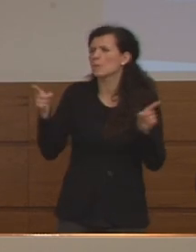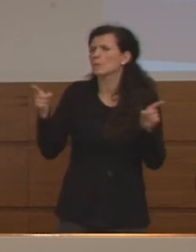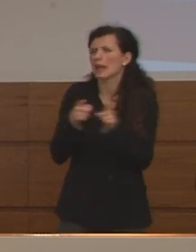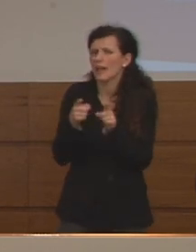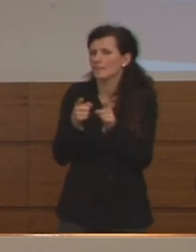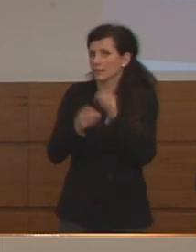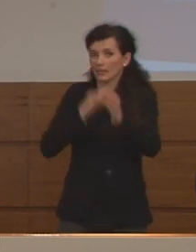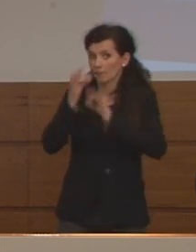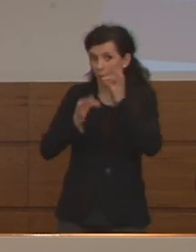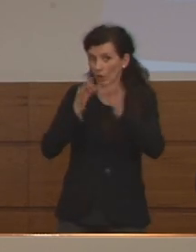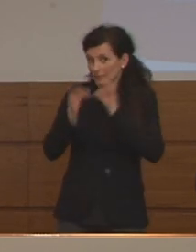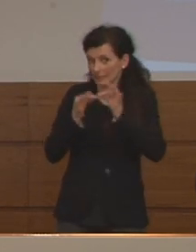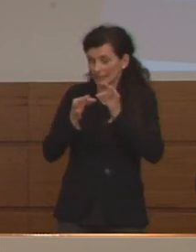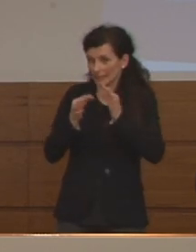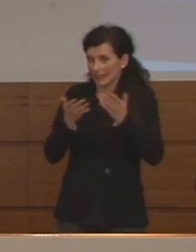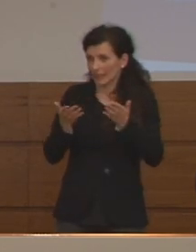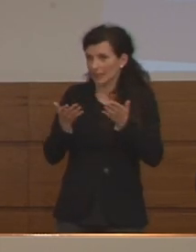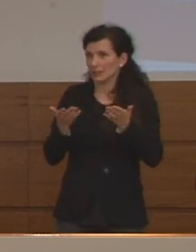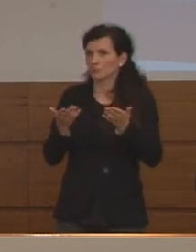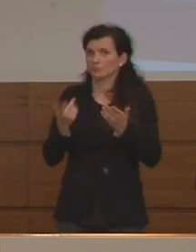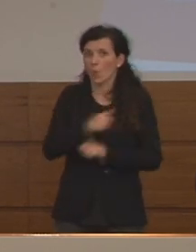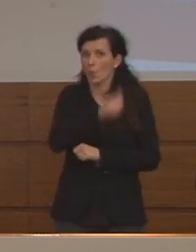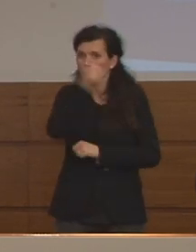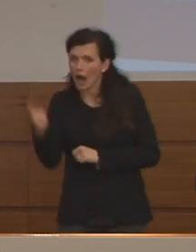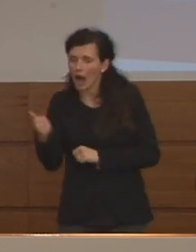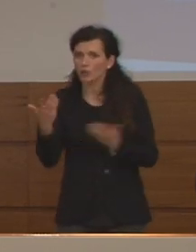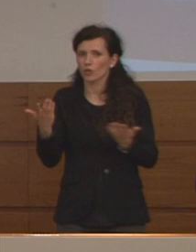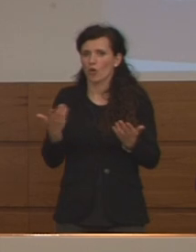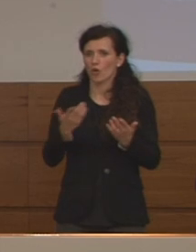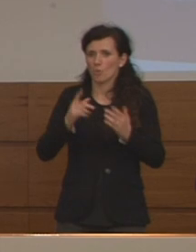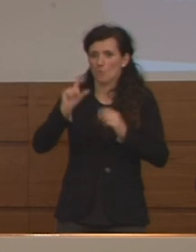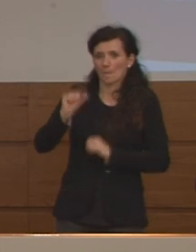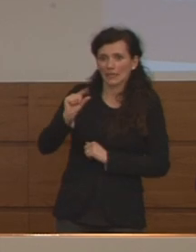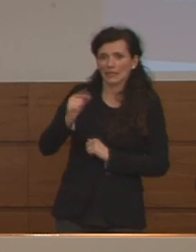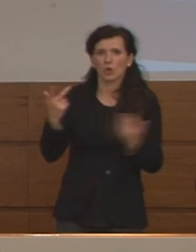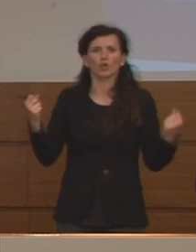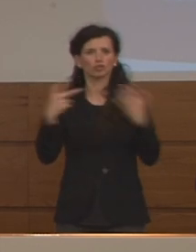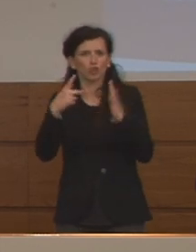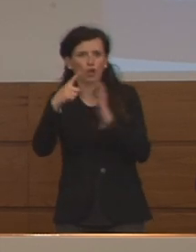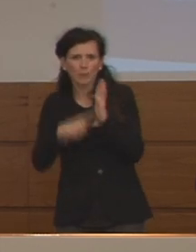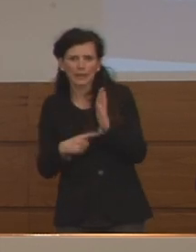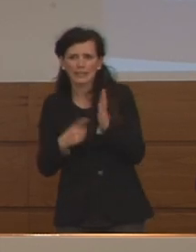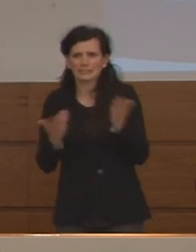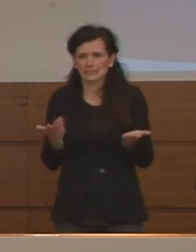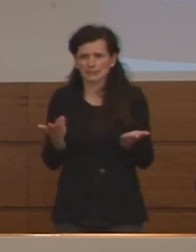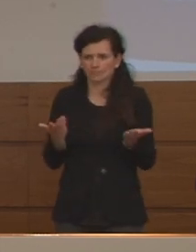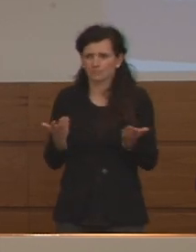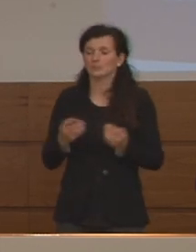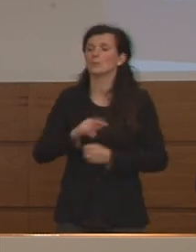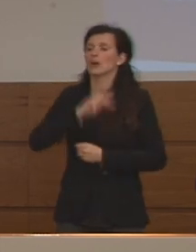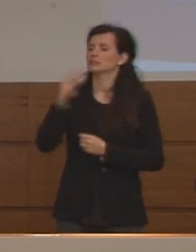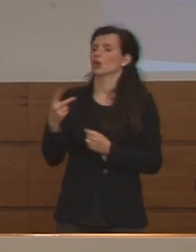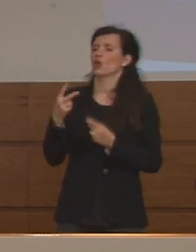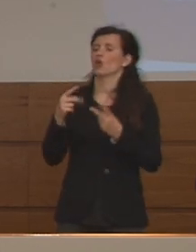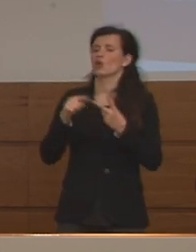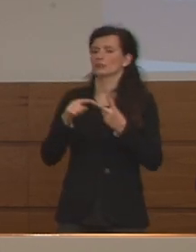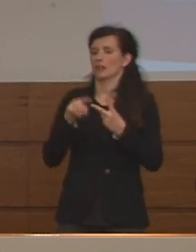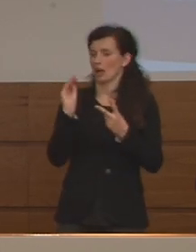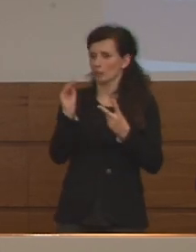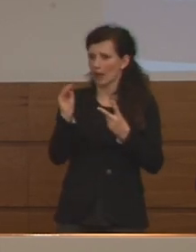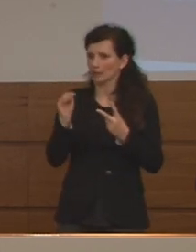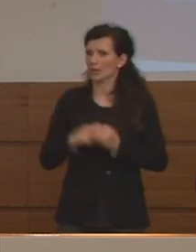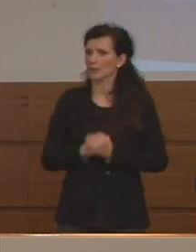insomma in termini non so nonno o meno 18 mesi e l'altra domanda